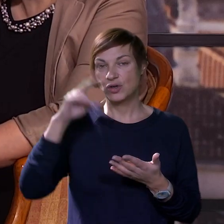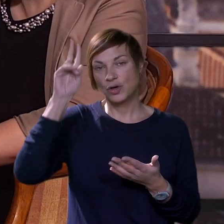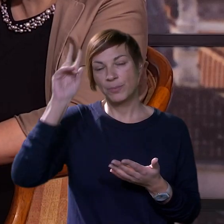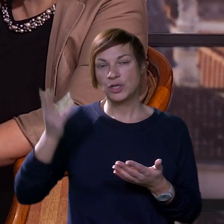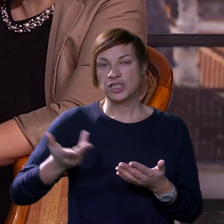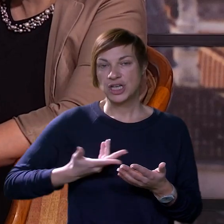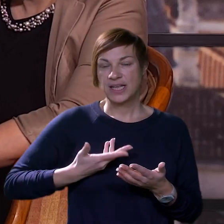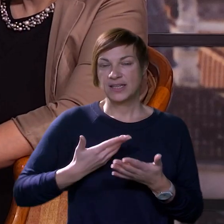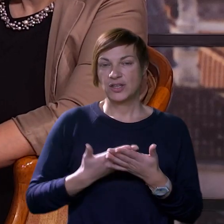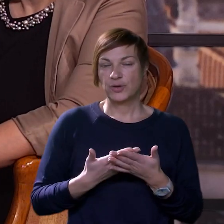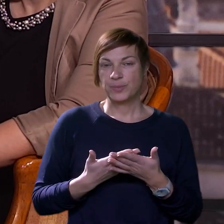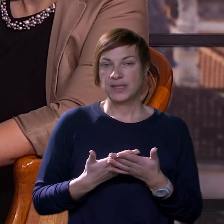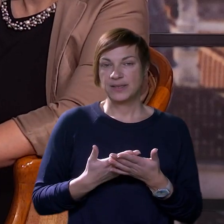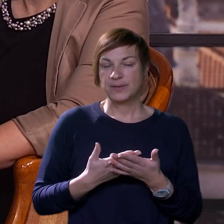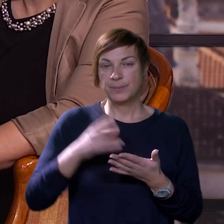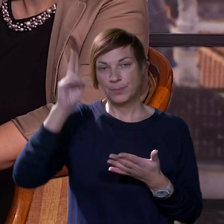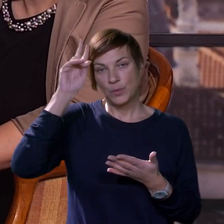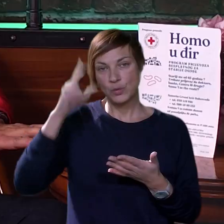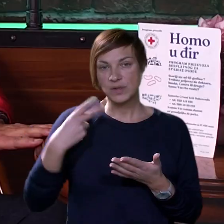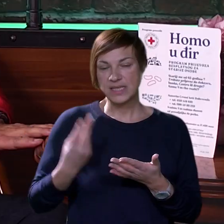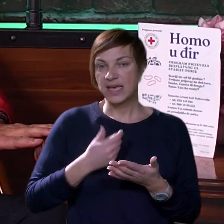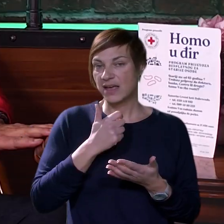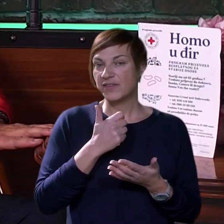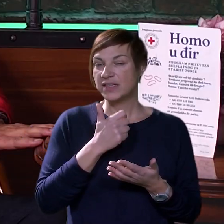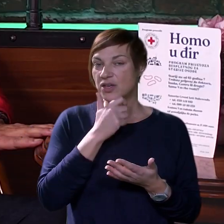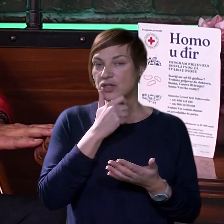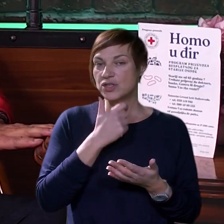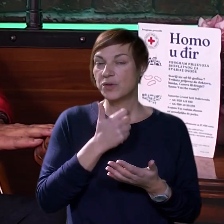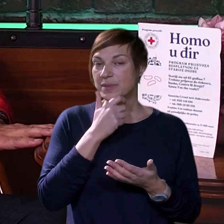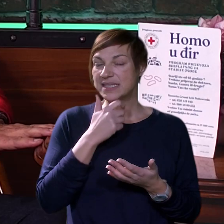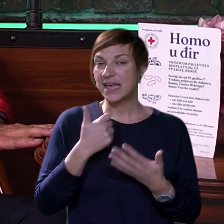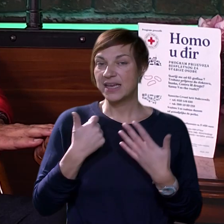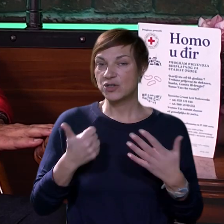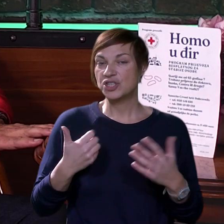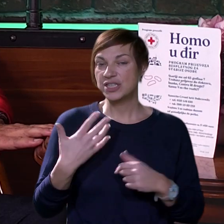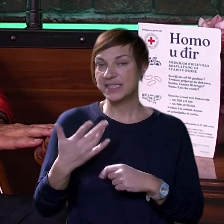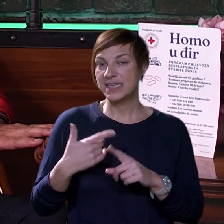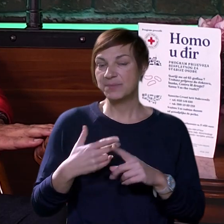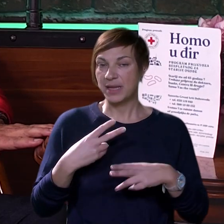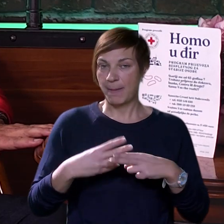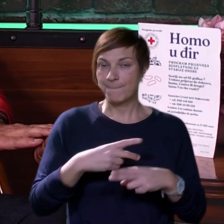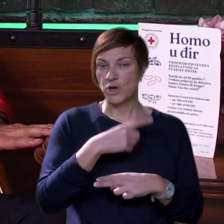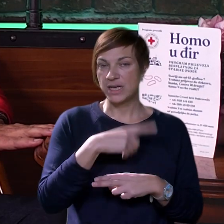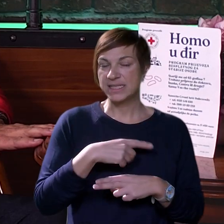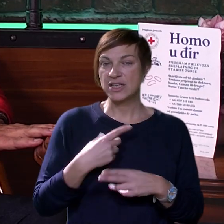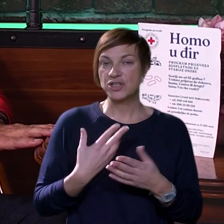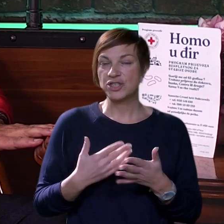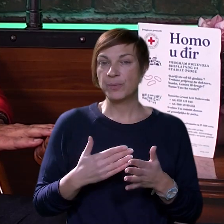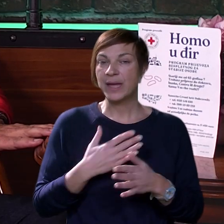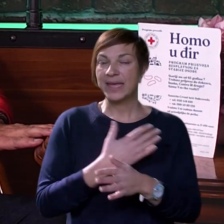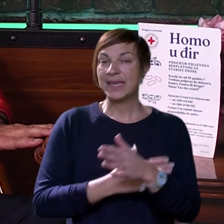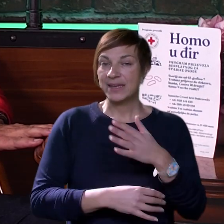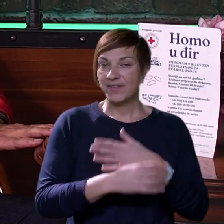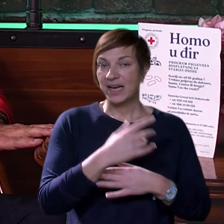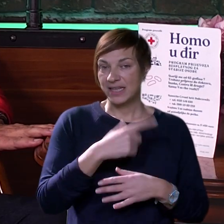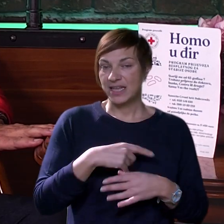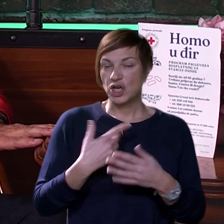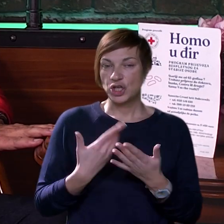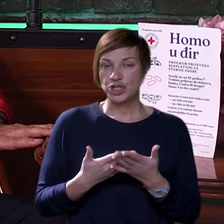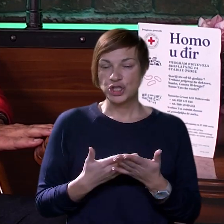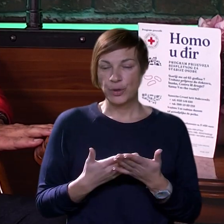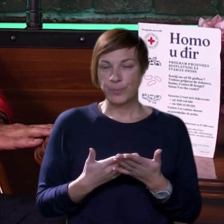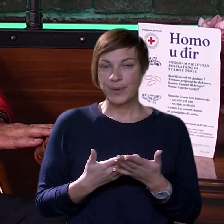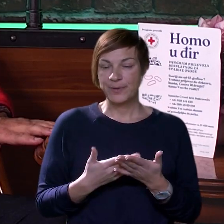ko može dobiti... Jesi, mogu se znači javiti osobe starije od 65 godina i bolesne osobe i osobe sa invaliditetom,